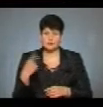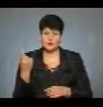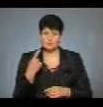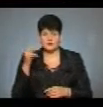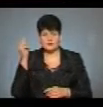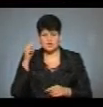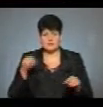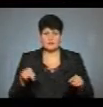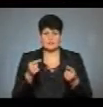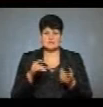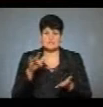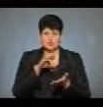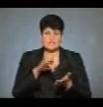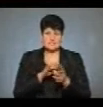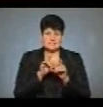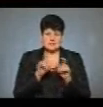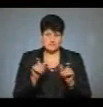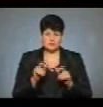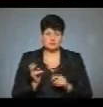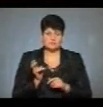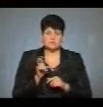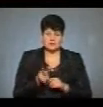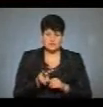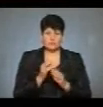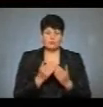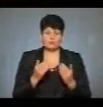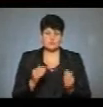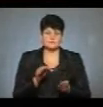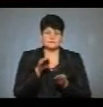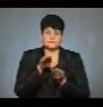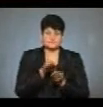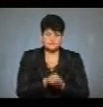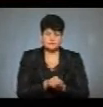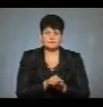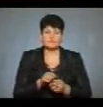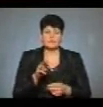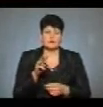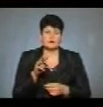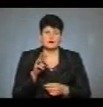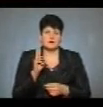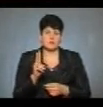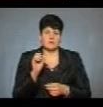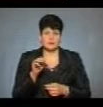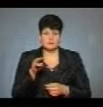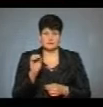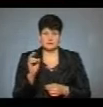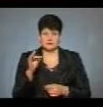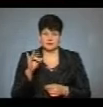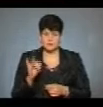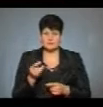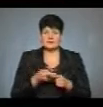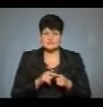обласного навчально-реабілітаційного центру відвідали музей крипту архікатедрального собору непорочного зачаття Пресвятої Богородиці. Це діти